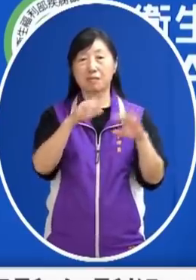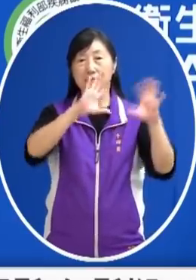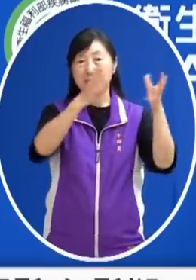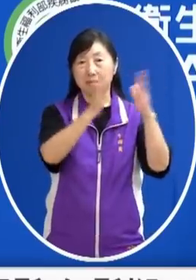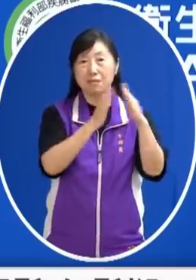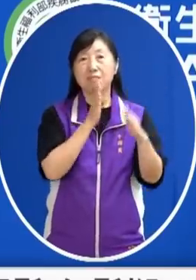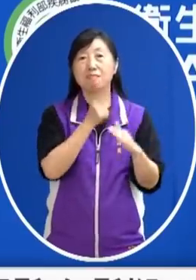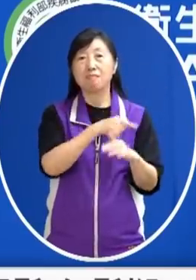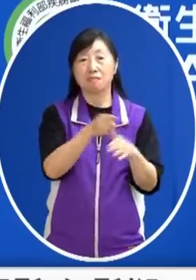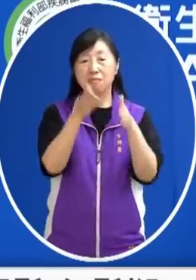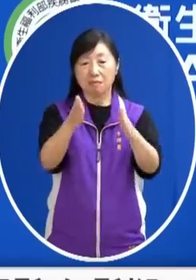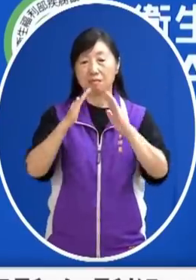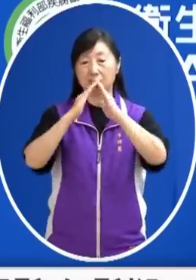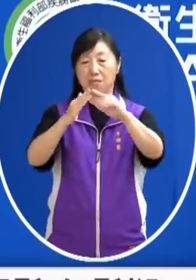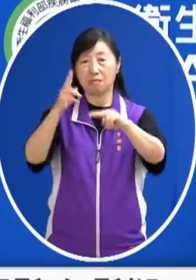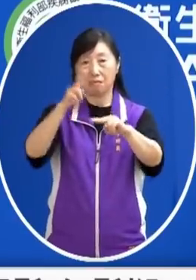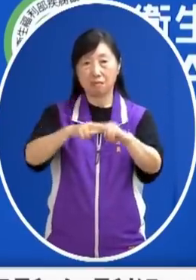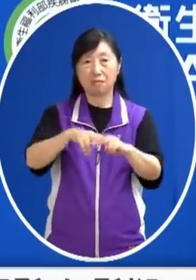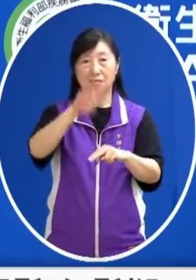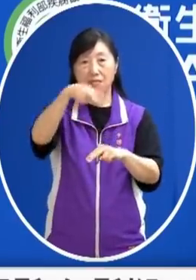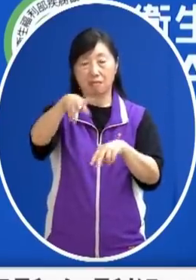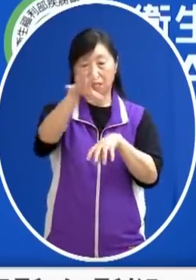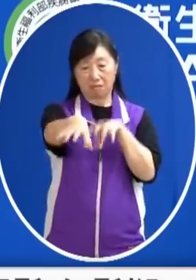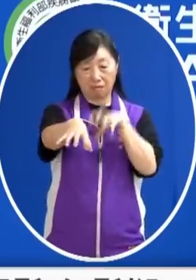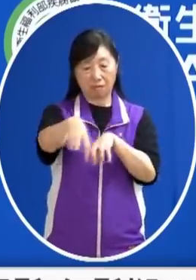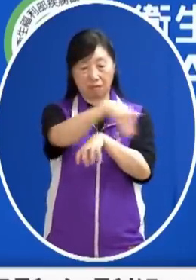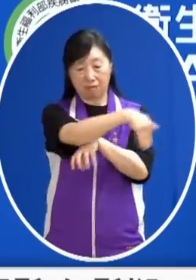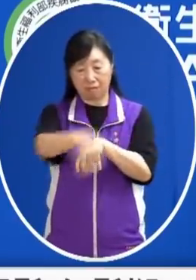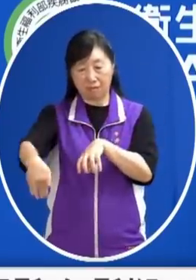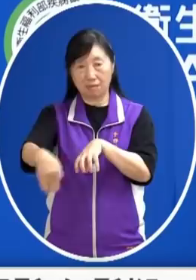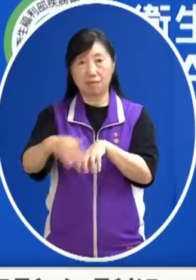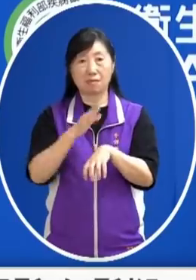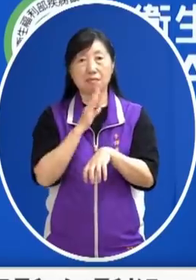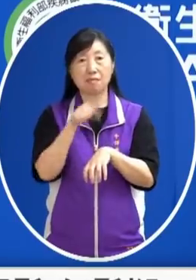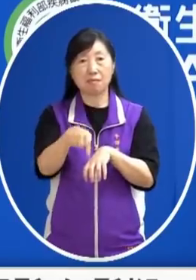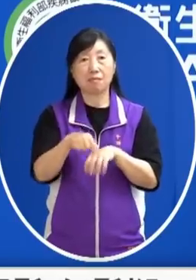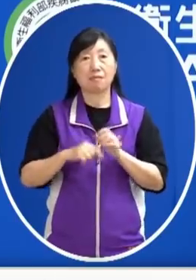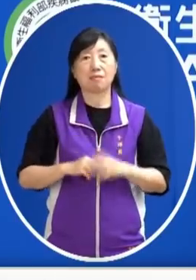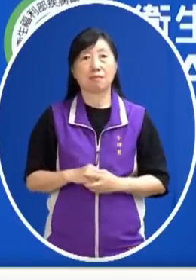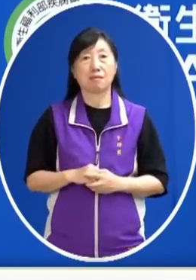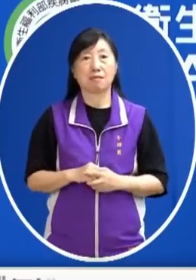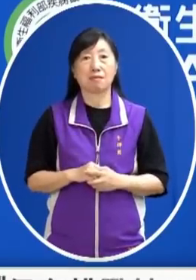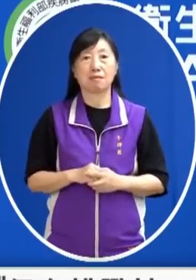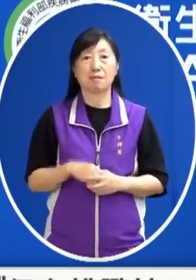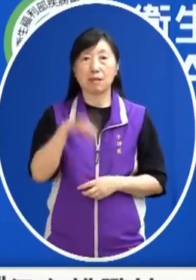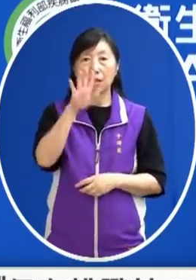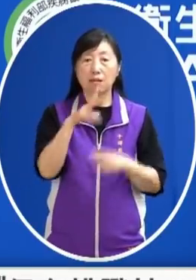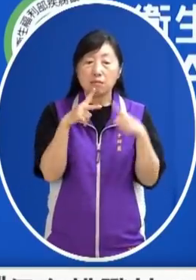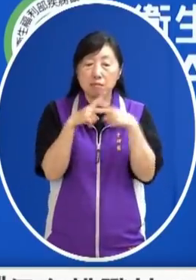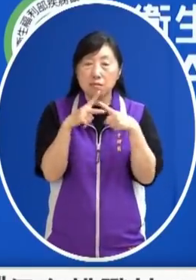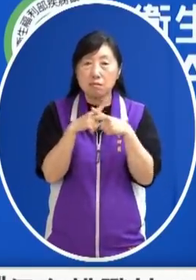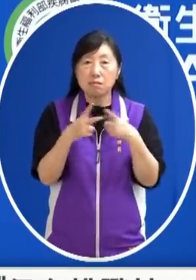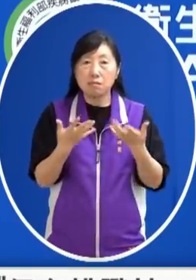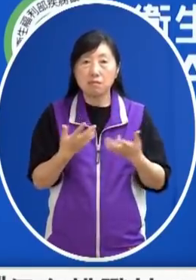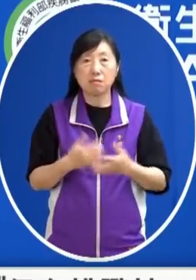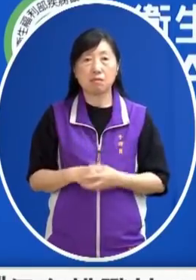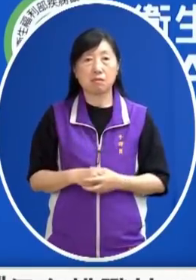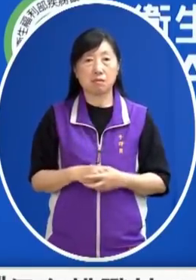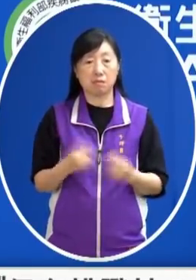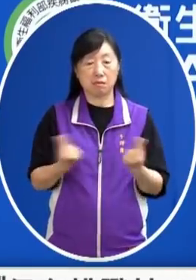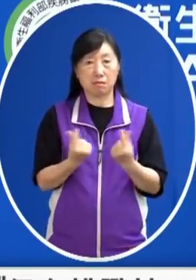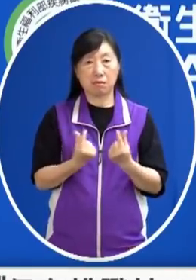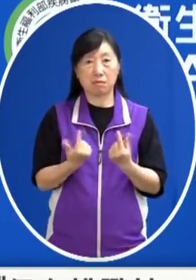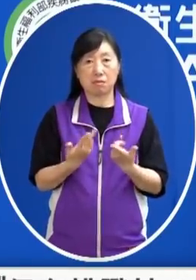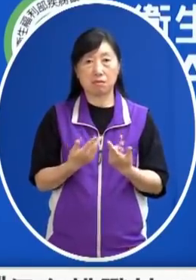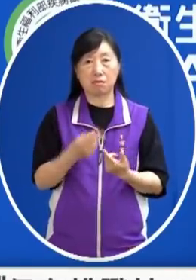之间的，那有些是区域把它封了，那封了区域跟区域，那有些比较小规模的，好，像我们